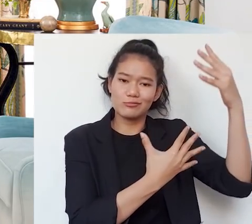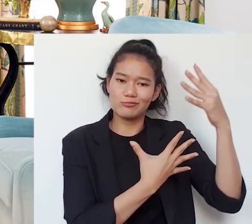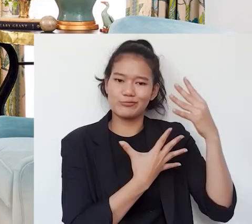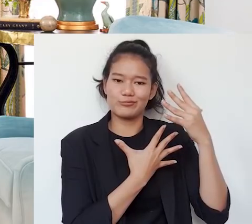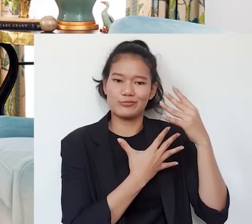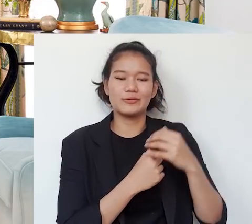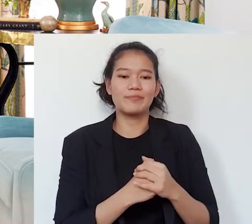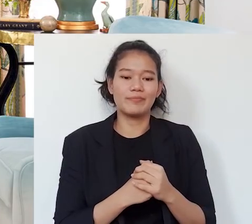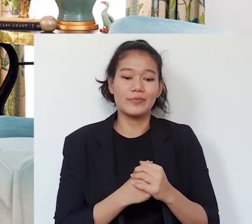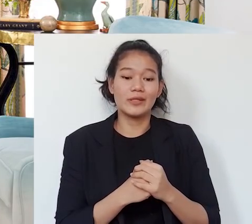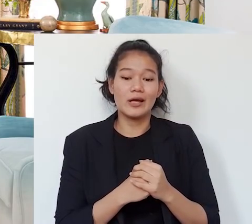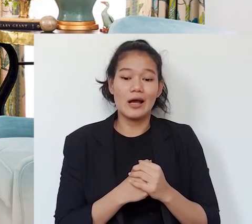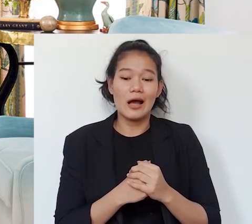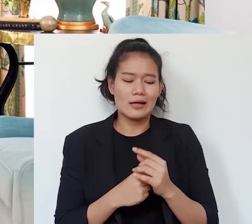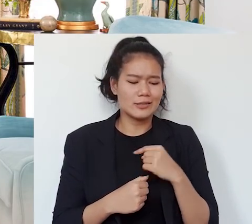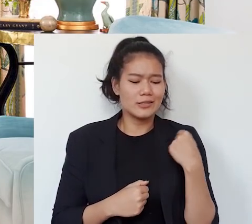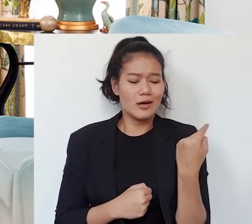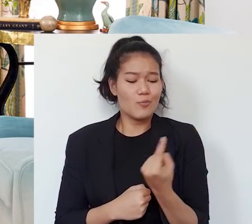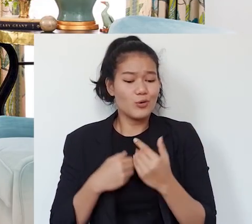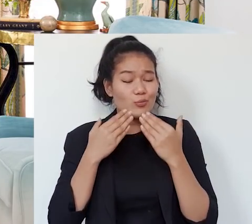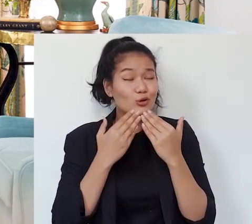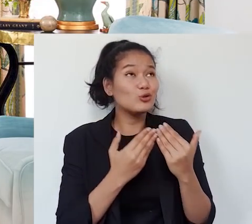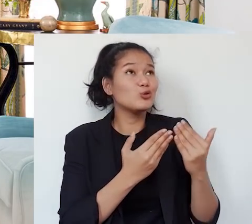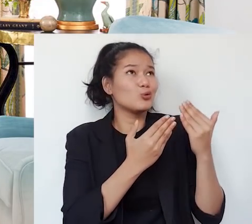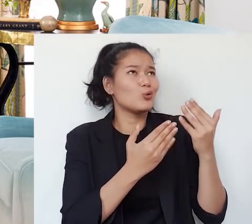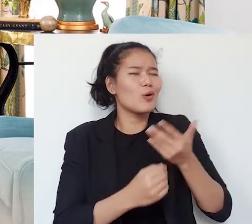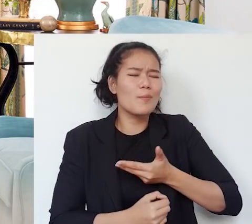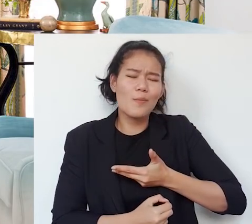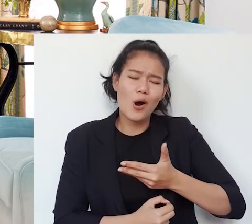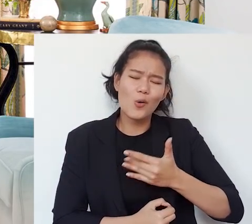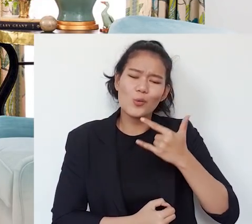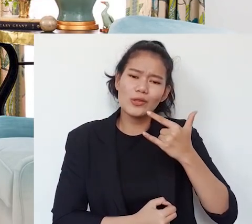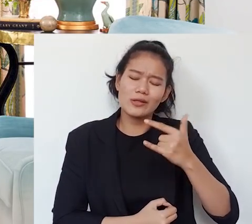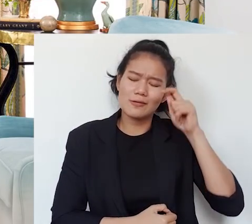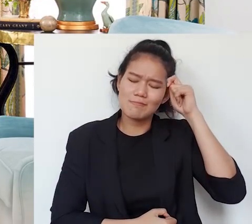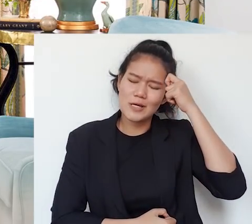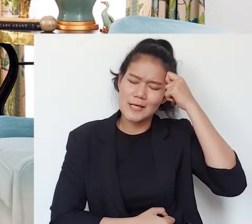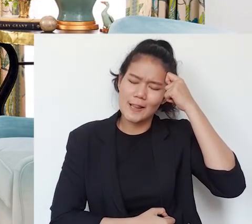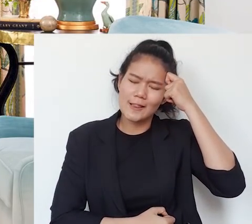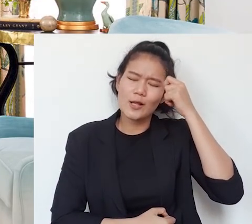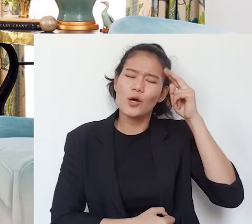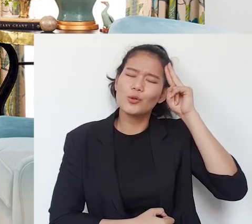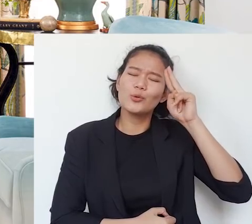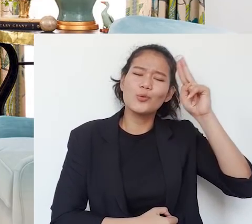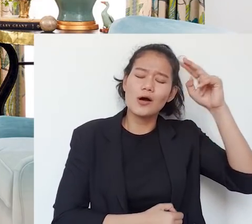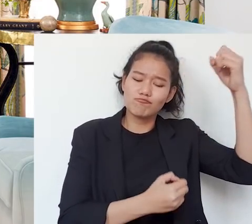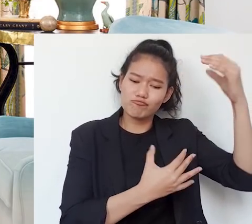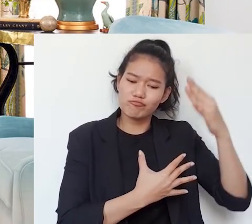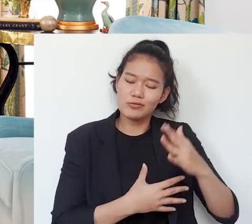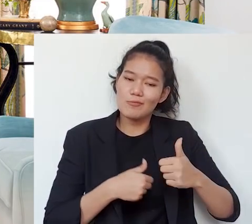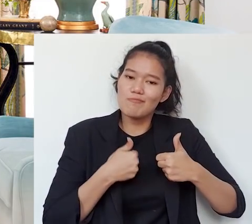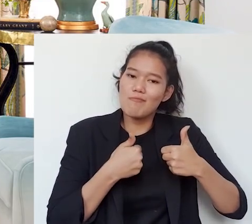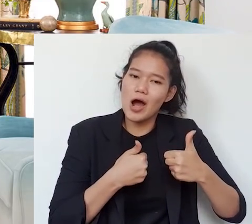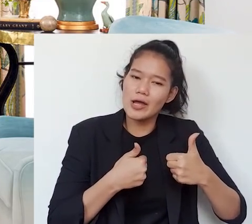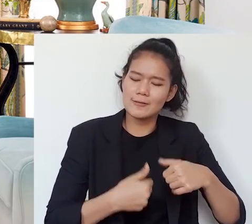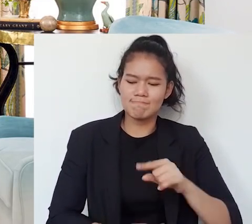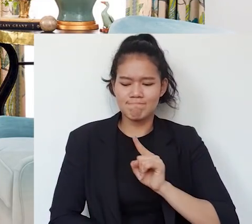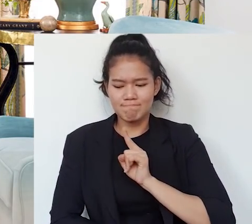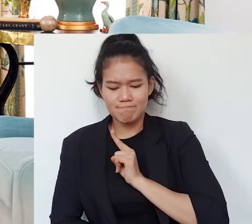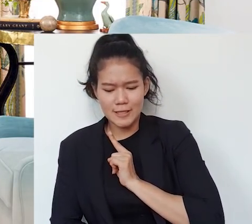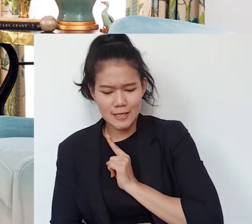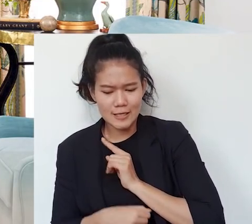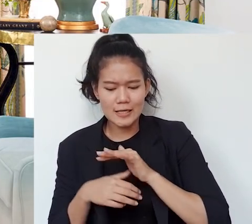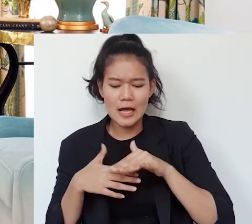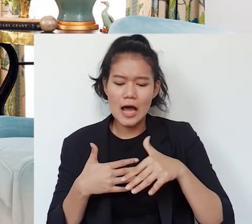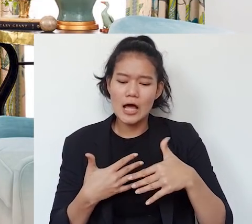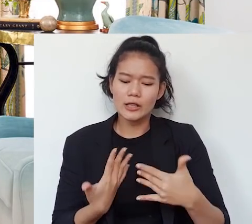karunia Tuhan. Di dalam syukur ini, kami ingin terus mengingat kebaikan Tuhan, baik bagi kami